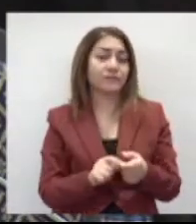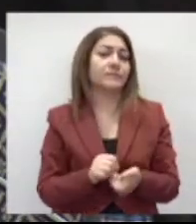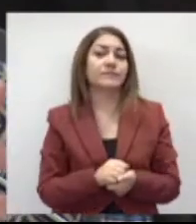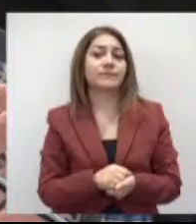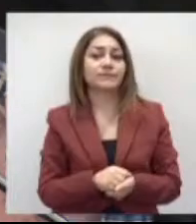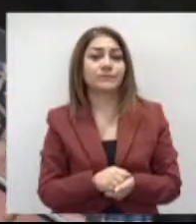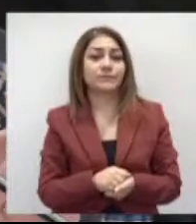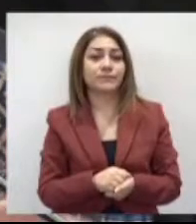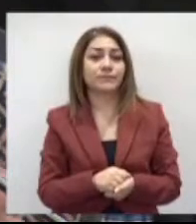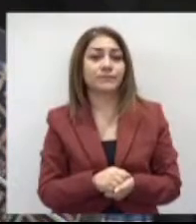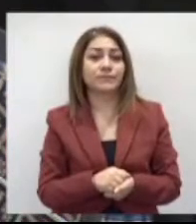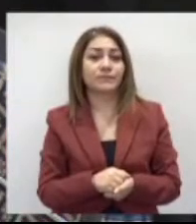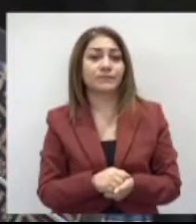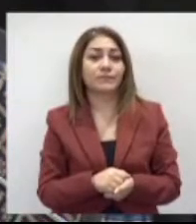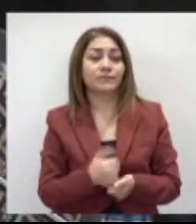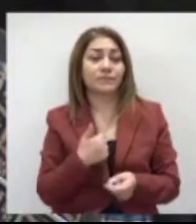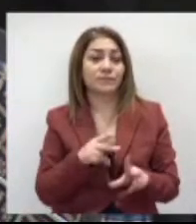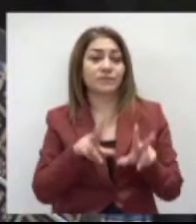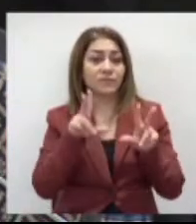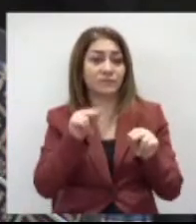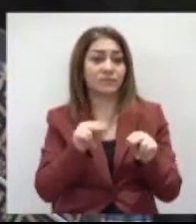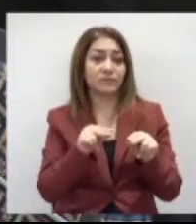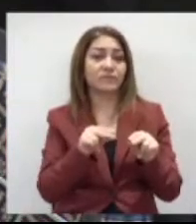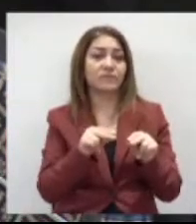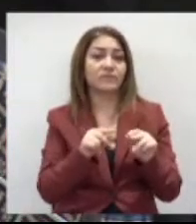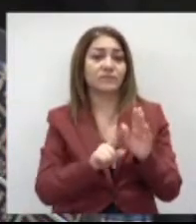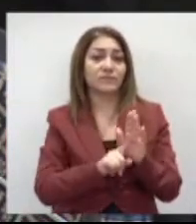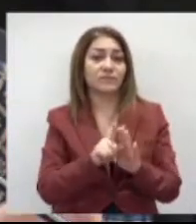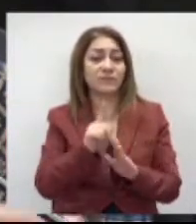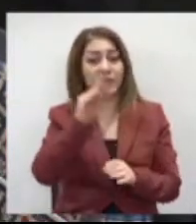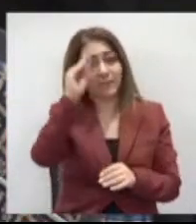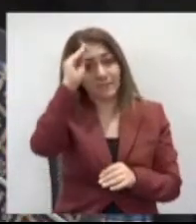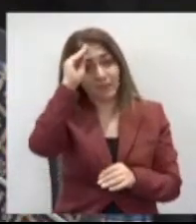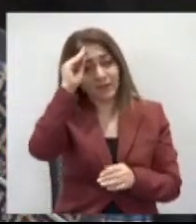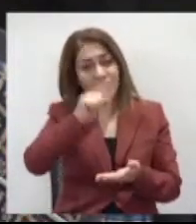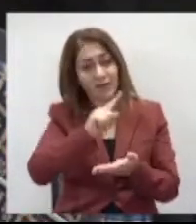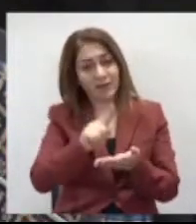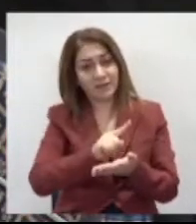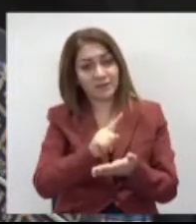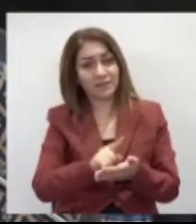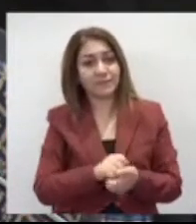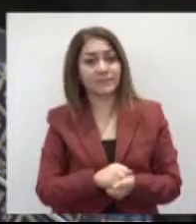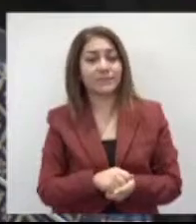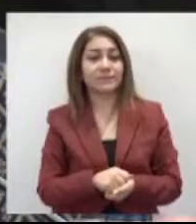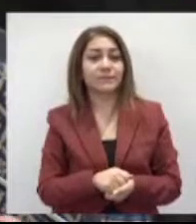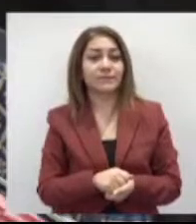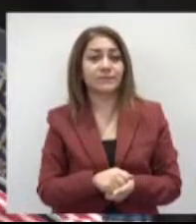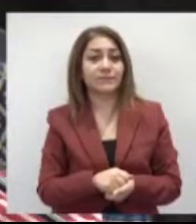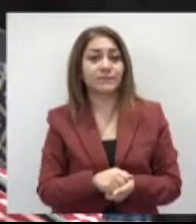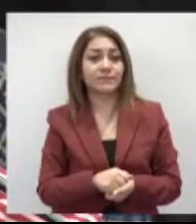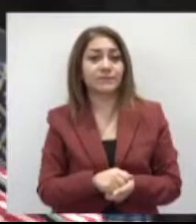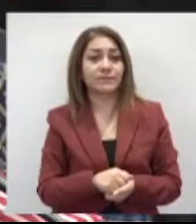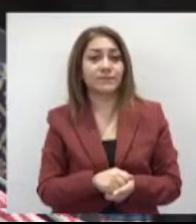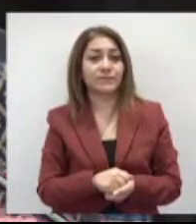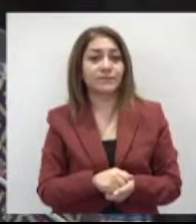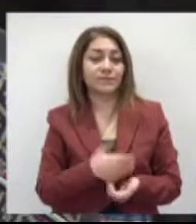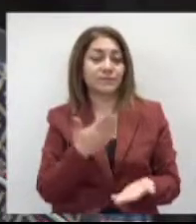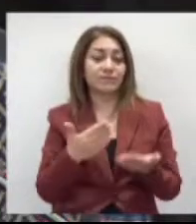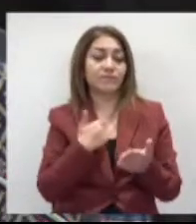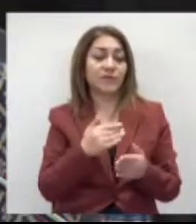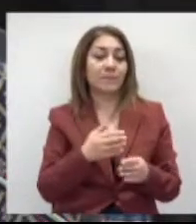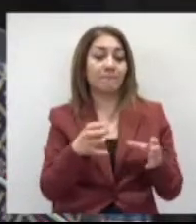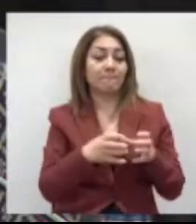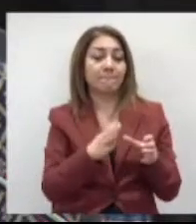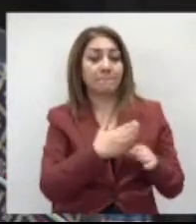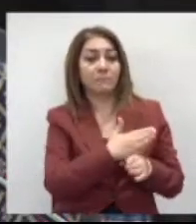ունենանք, այն է, դա էլ նշեմ ու անմիջապես արդեն անցնեմ բովանդակային հարցերին, որ իրականում, երբ որ մենք այսպես